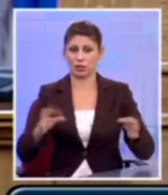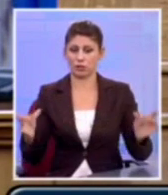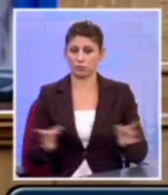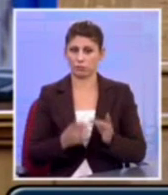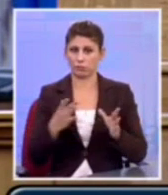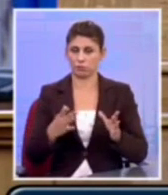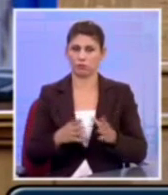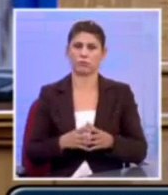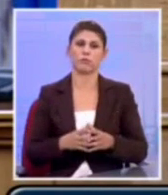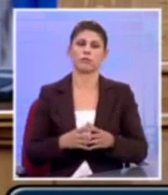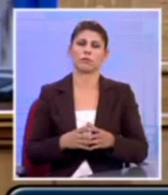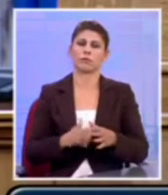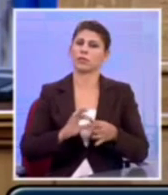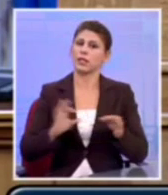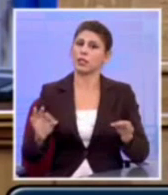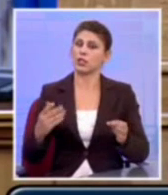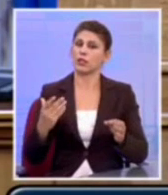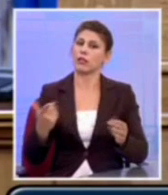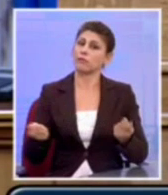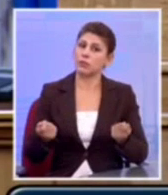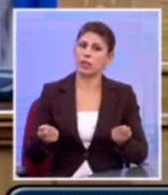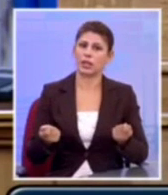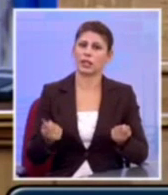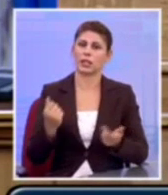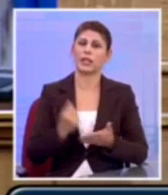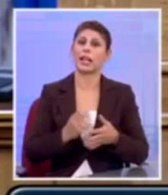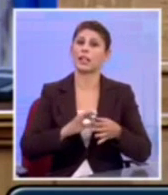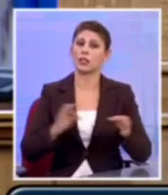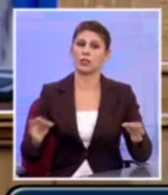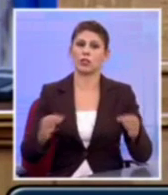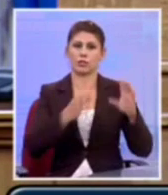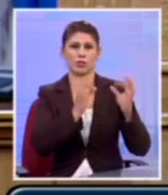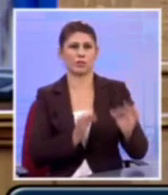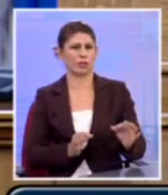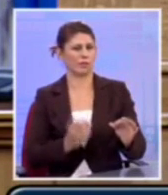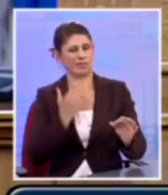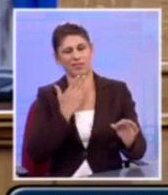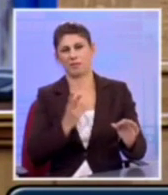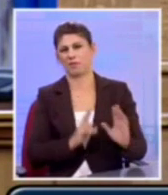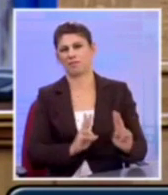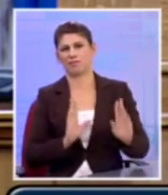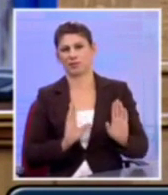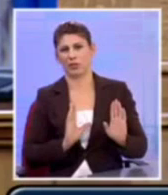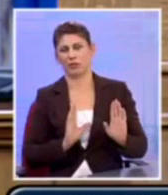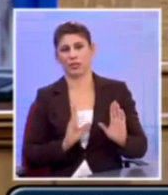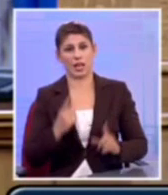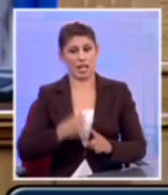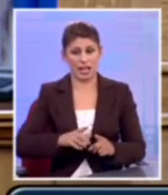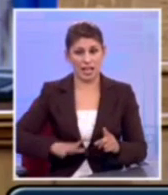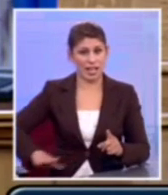συγκυρία τα ιστορικά γεγονότα και τους ιστορικούς συμβολισμούς. Ο ελληνικός